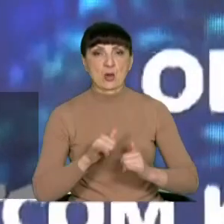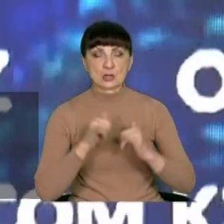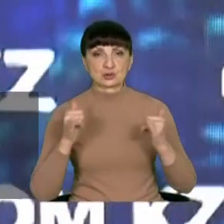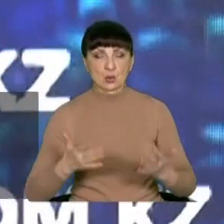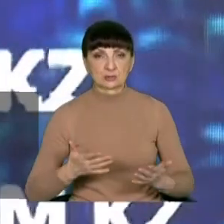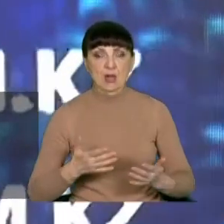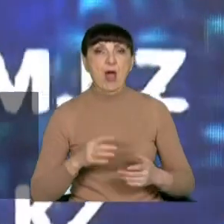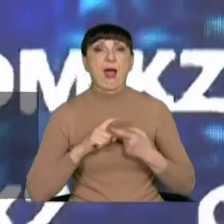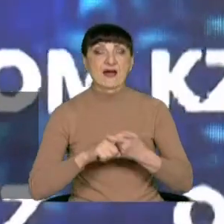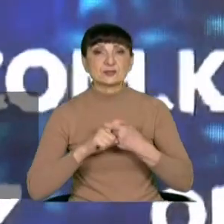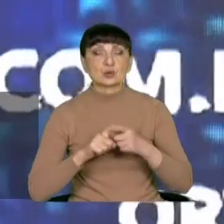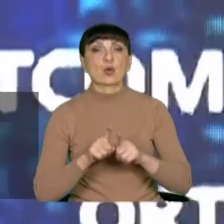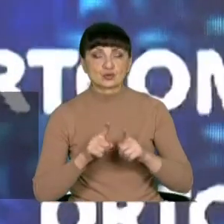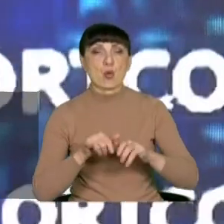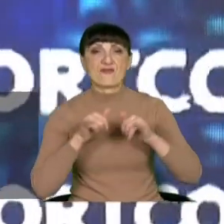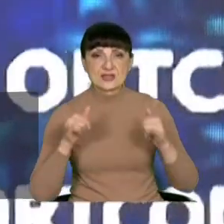инфицированных.